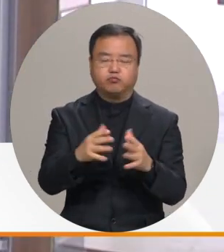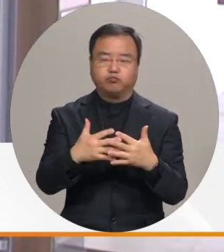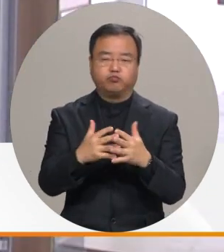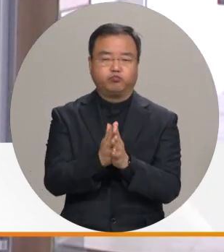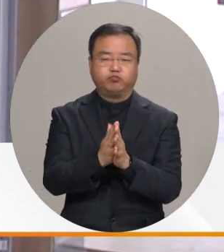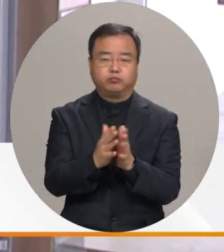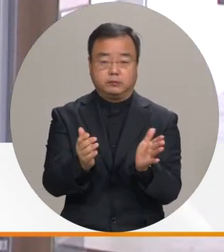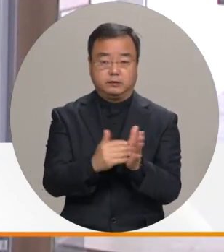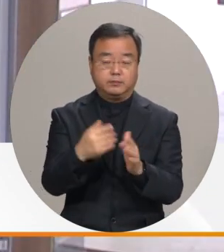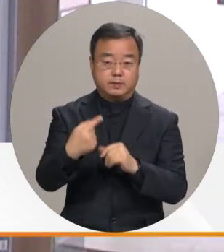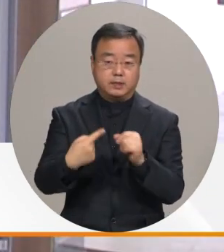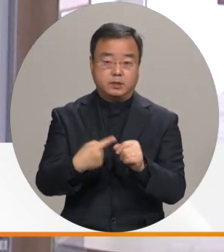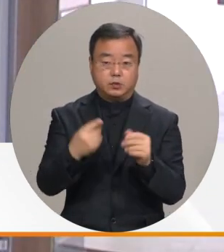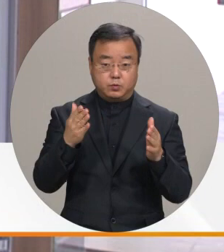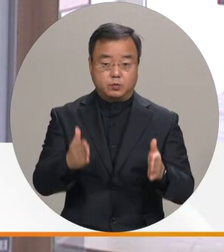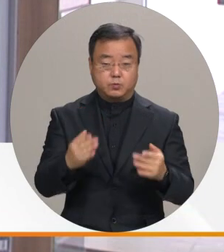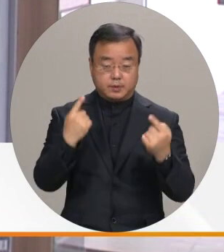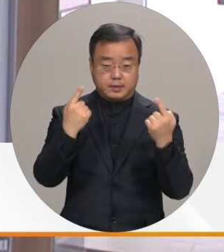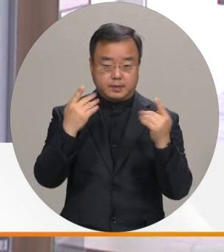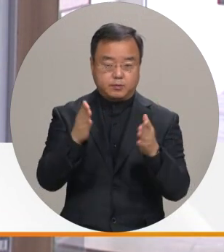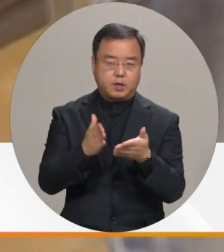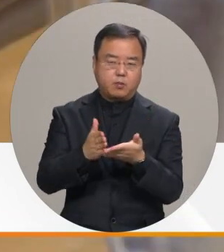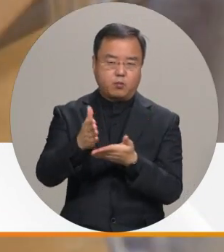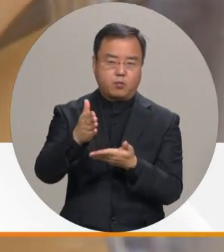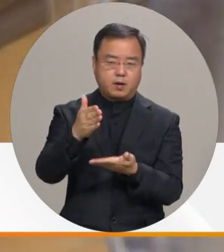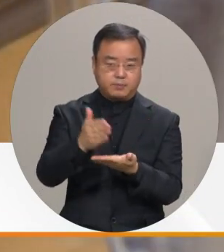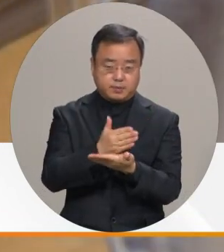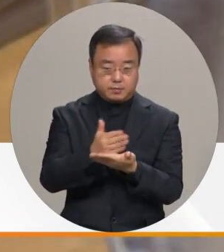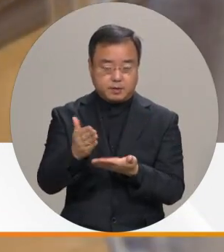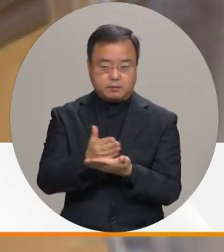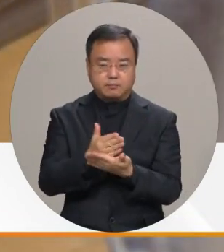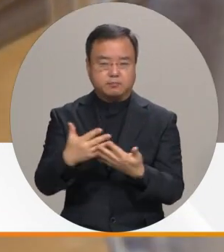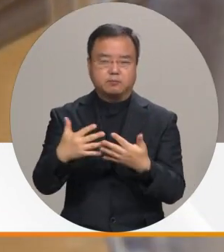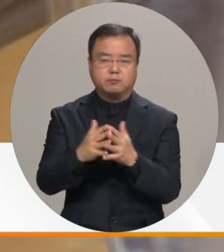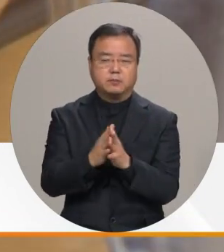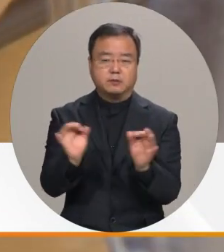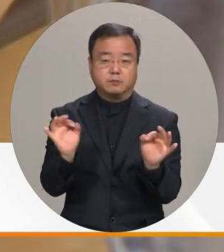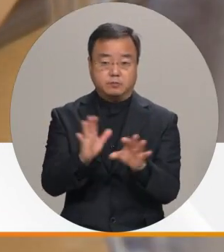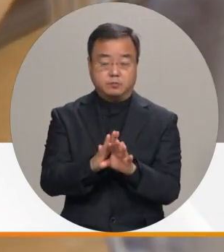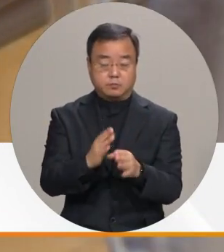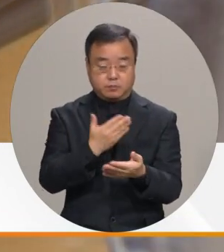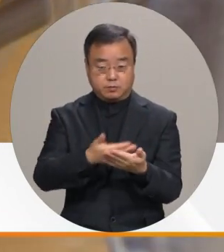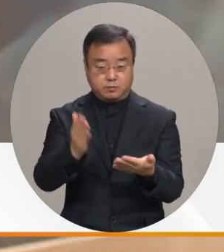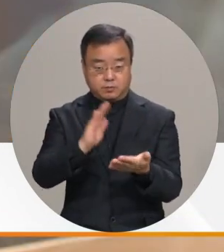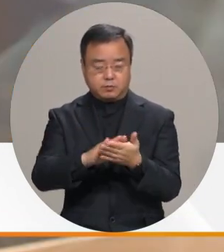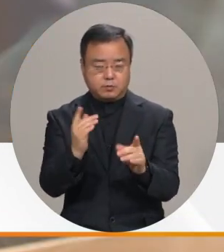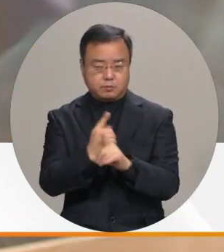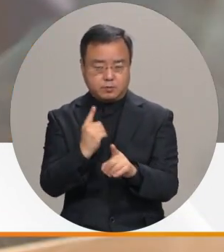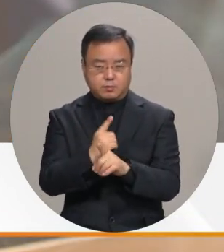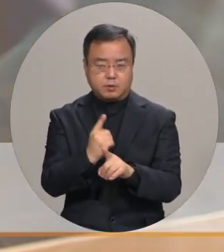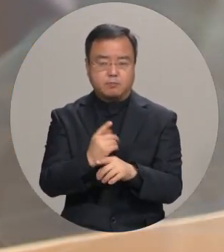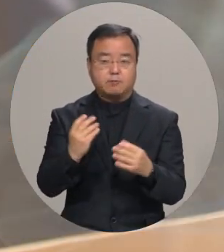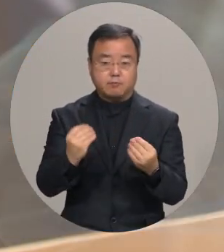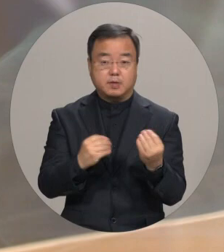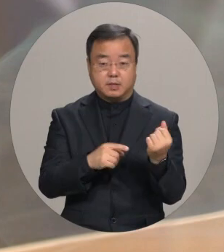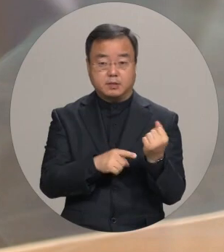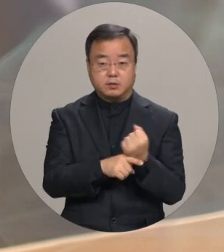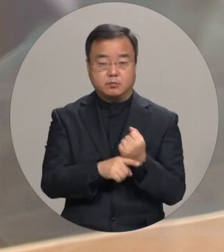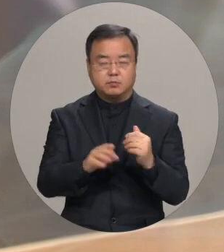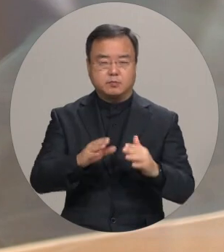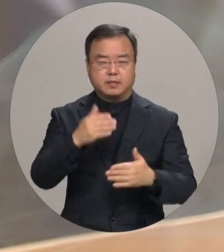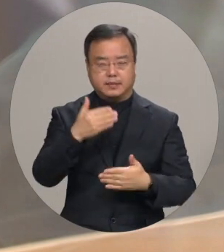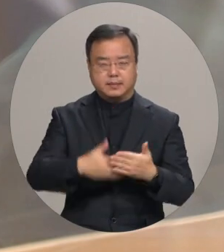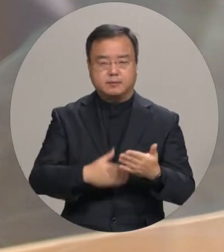동안 대학의 학과 칸막이를 없애는 등 대학 규제개혁에 물꼬를 텄다는 판단에서입니다. 대신